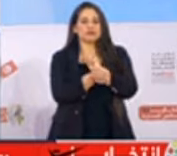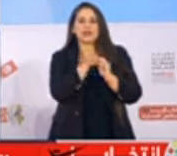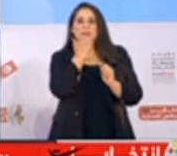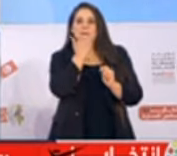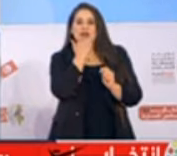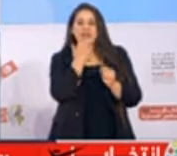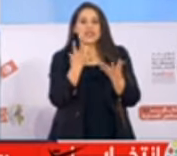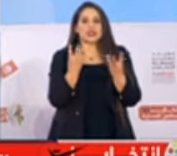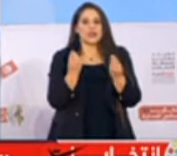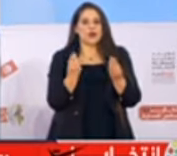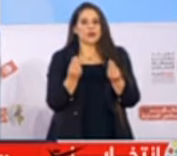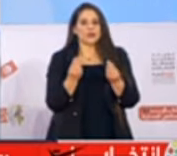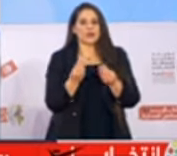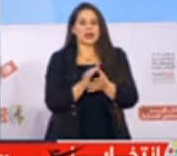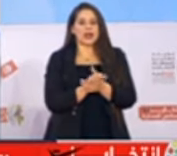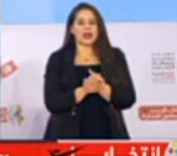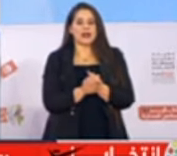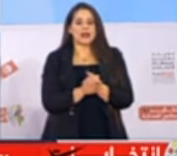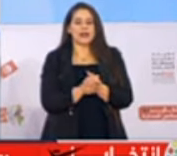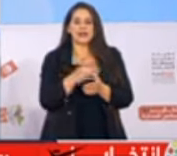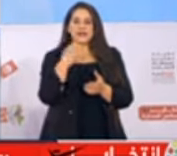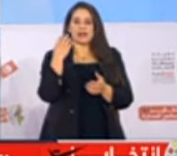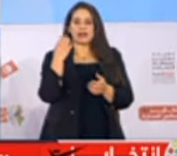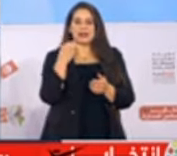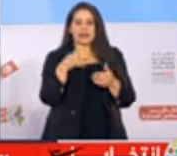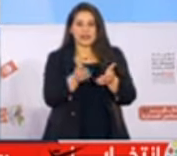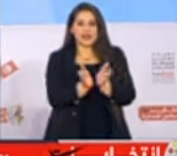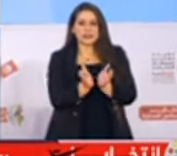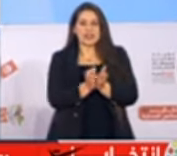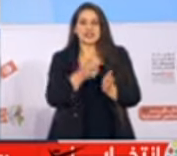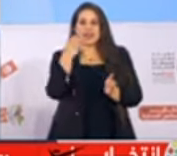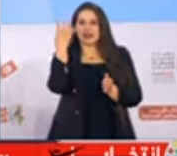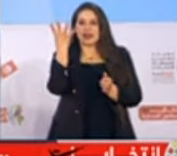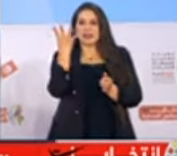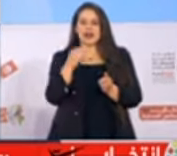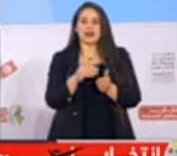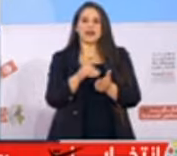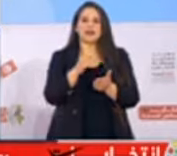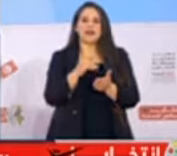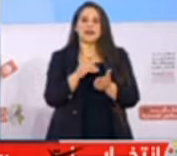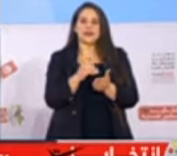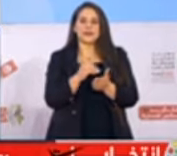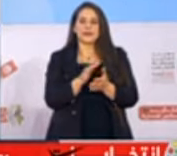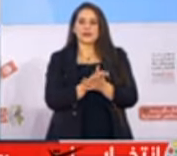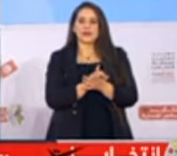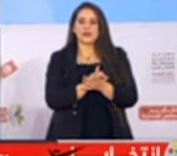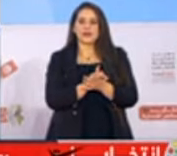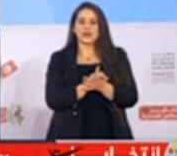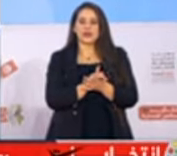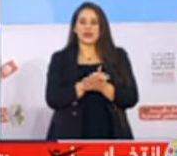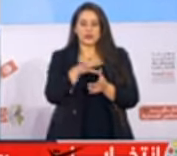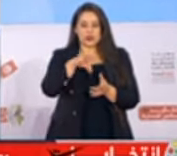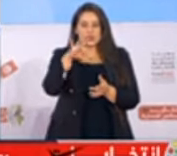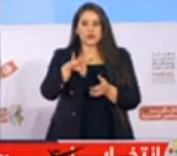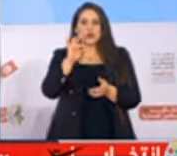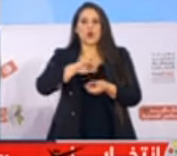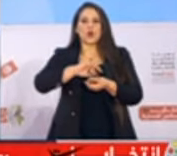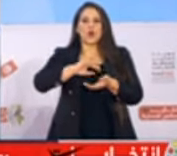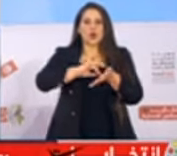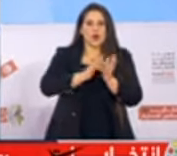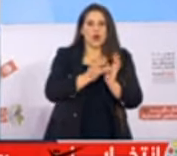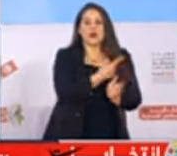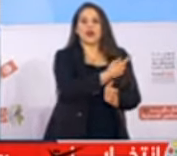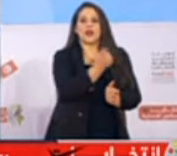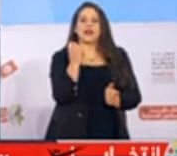لمركز الرصد للمخالفات اللي فيها 4 خلايا، هذا يرصد معناها جميع المخالفات، معناها خلية السمعي